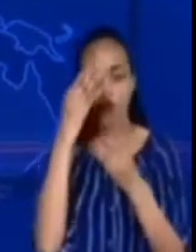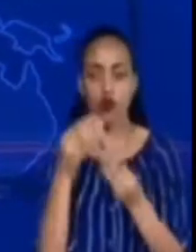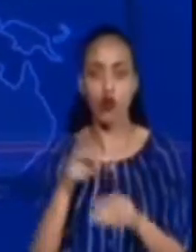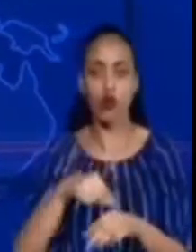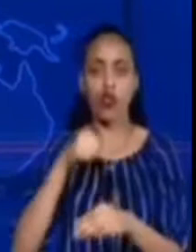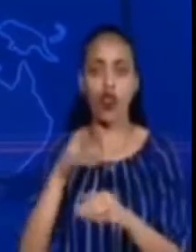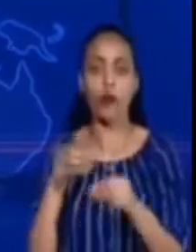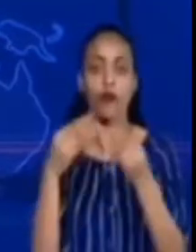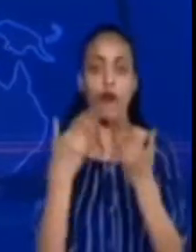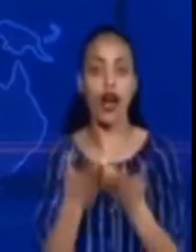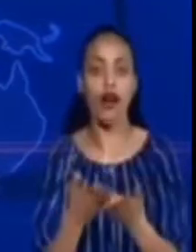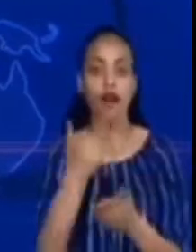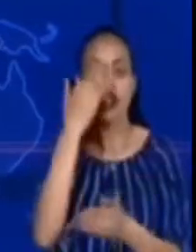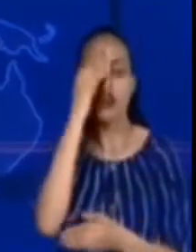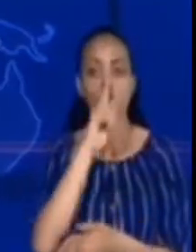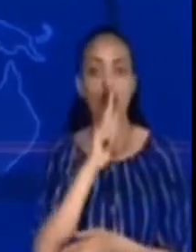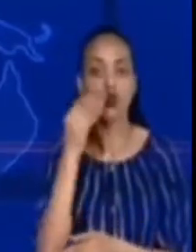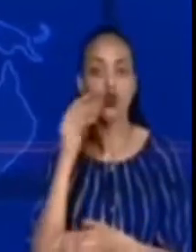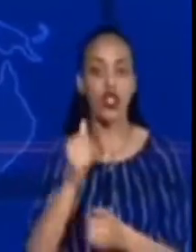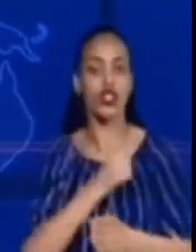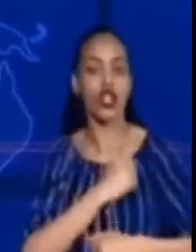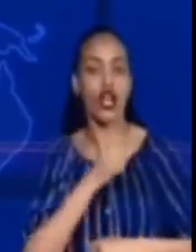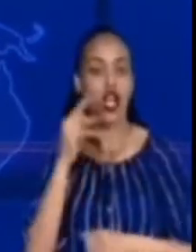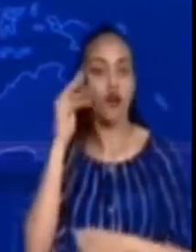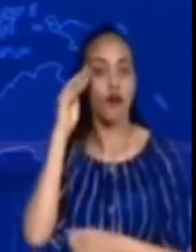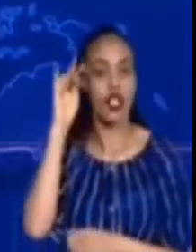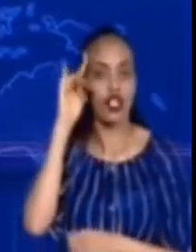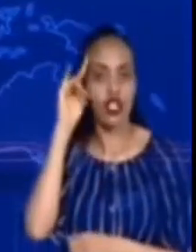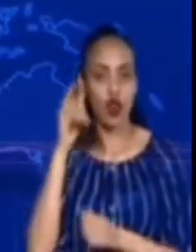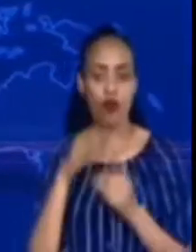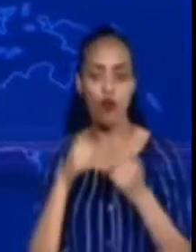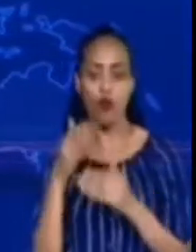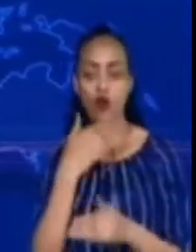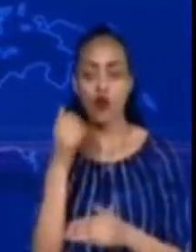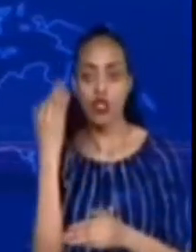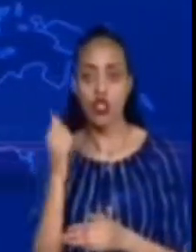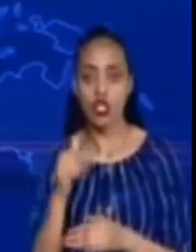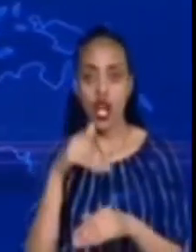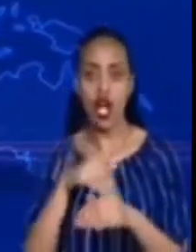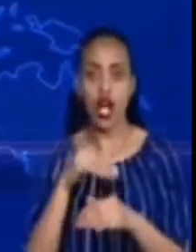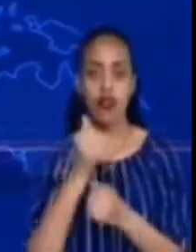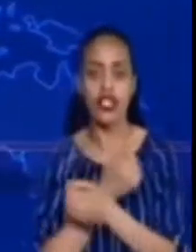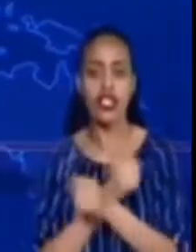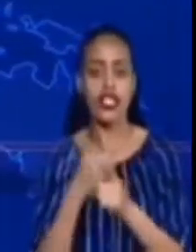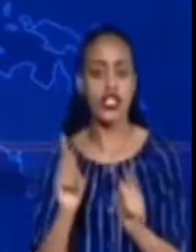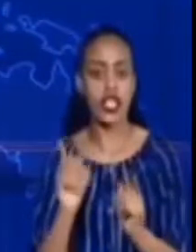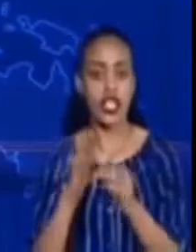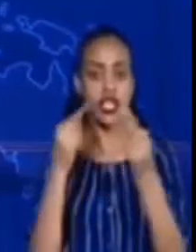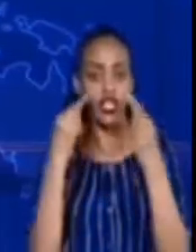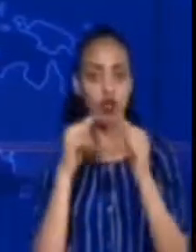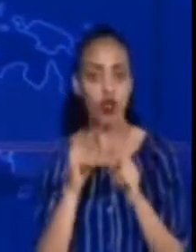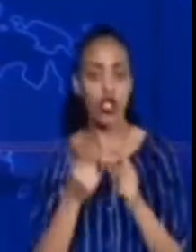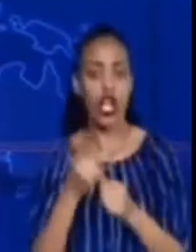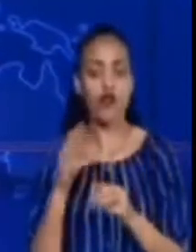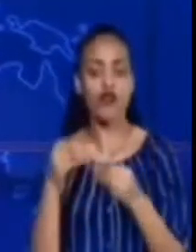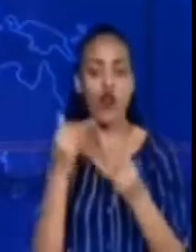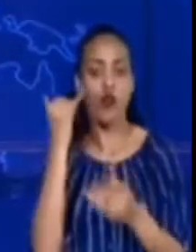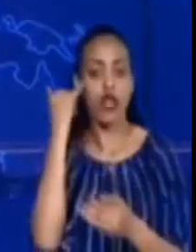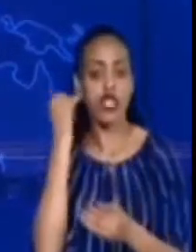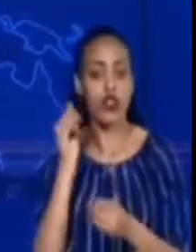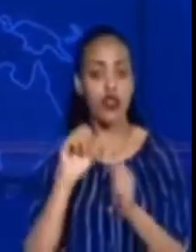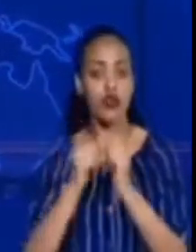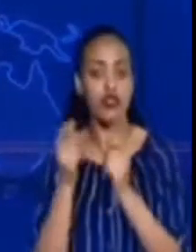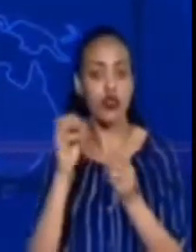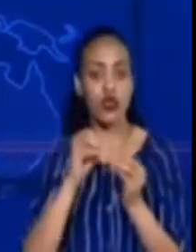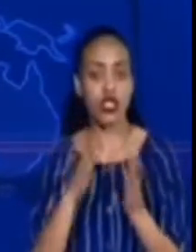18 19 ደብዳቤ በክርስቶስ ስም የጻፈውን ውሸታም ጳውሎስን አይደለም እኛ ምንሰብከው ጳውሎስ